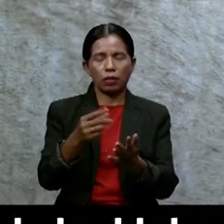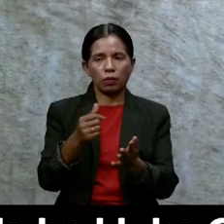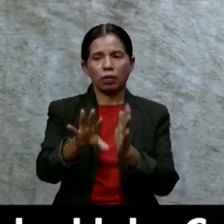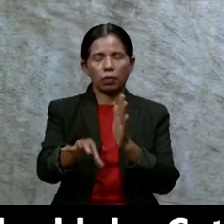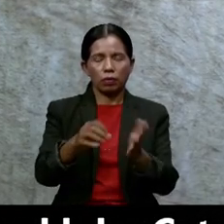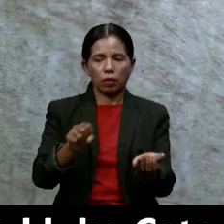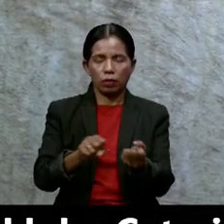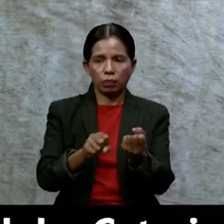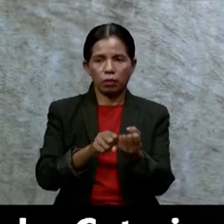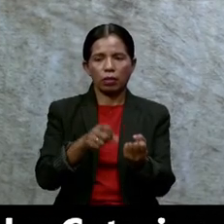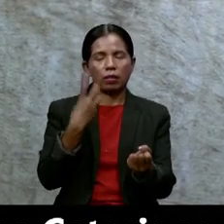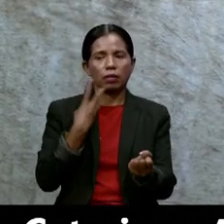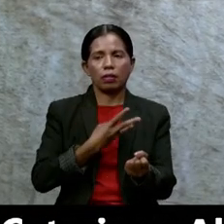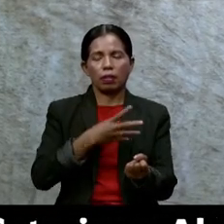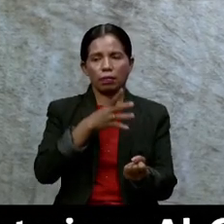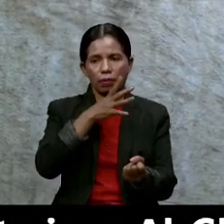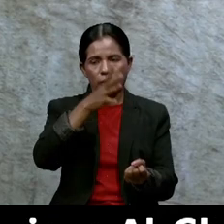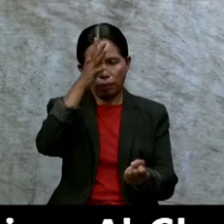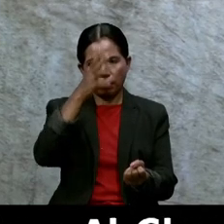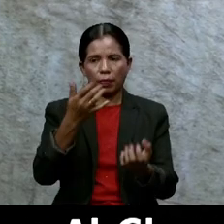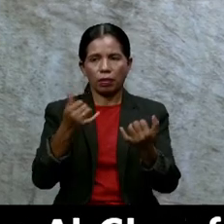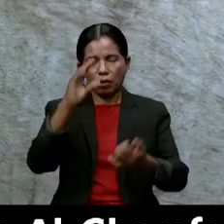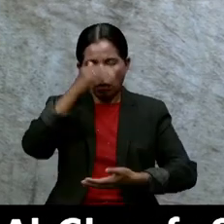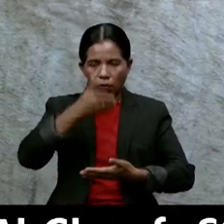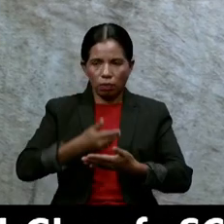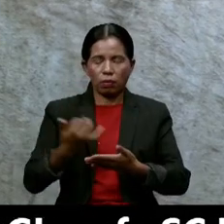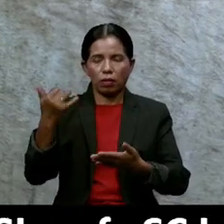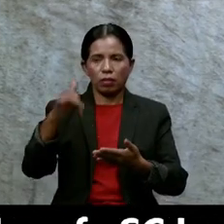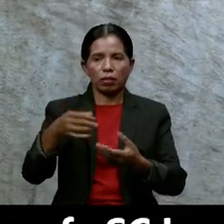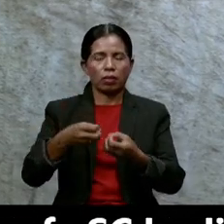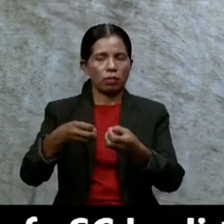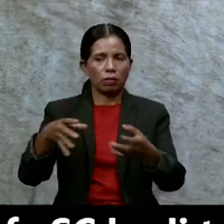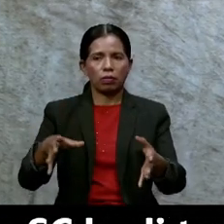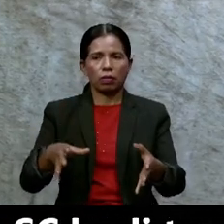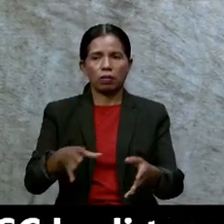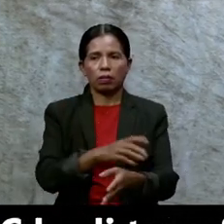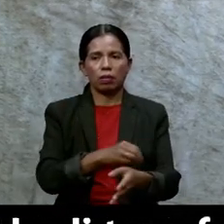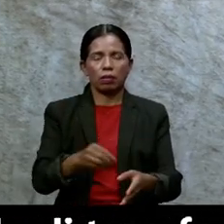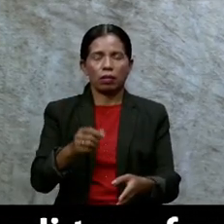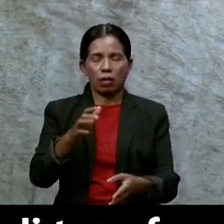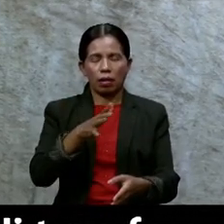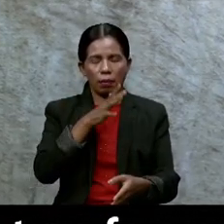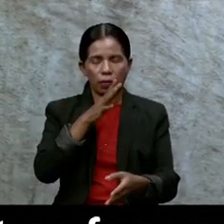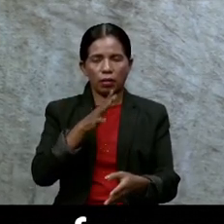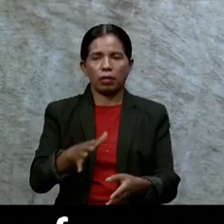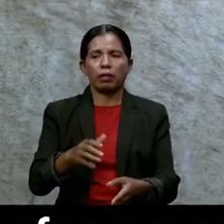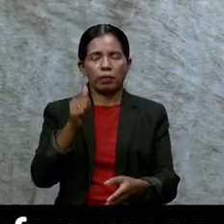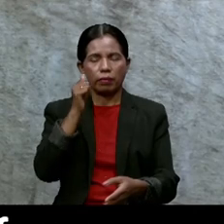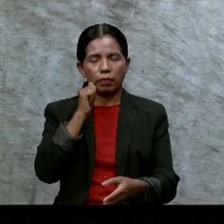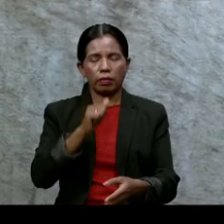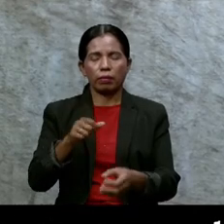support itu ni nanam. Agora uang seram abang dona hele inan faluk mesak, lama